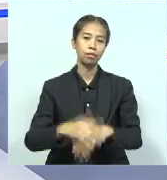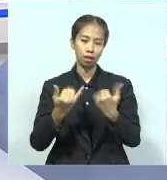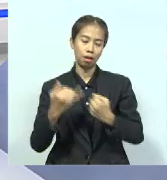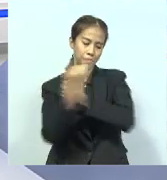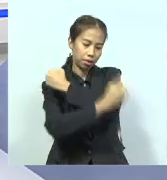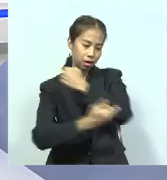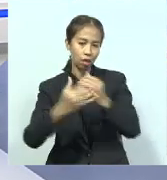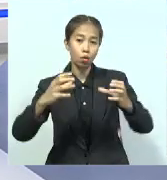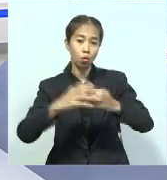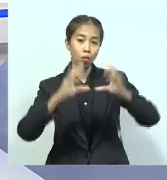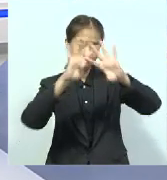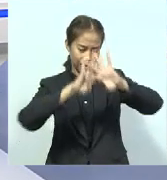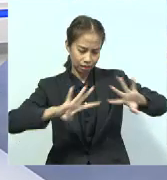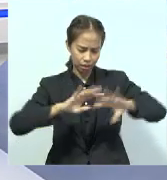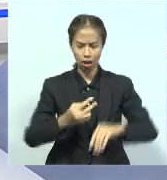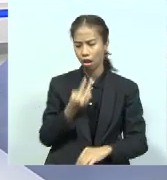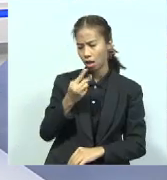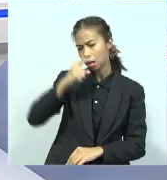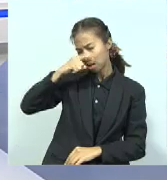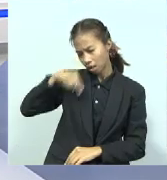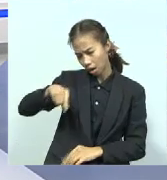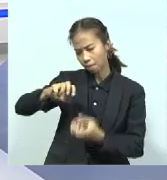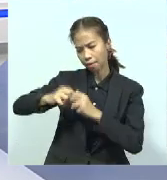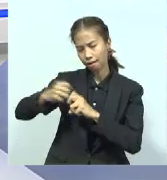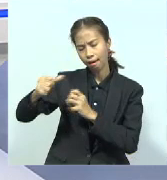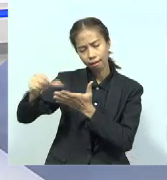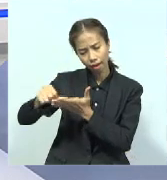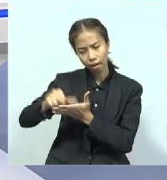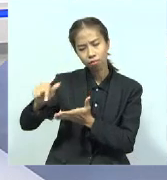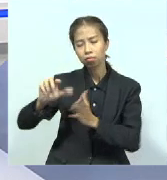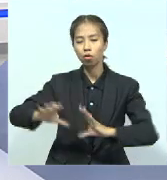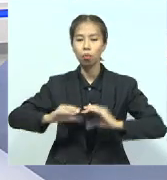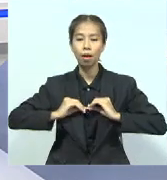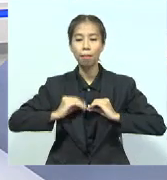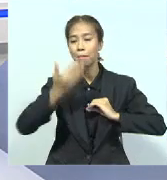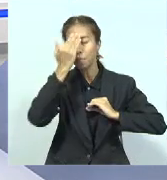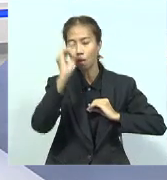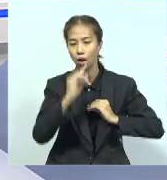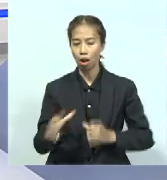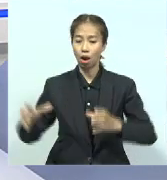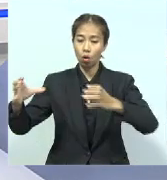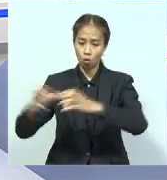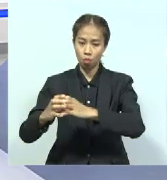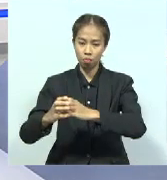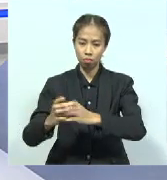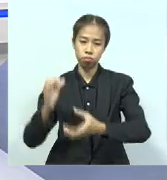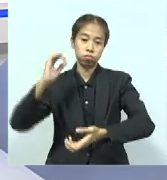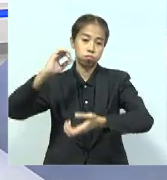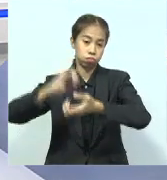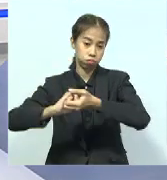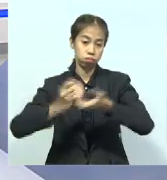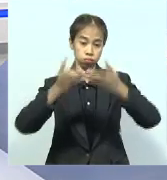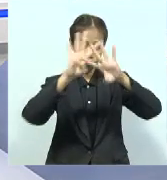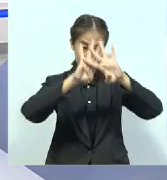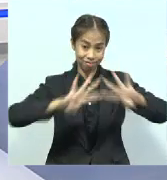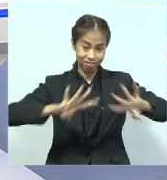เองเขาก็ยอมรับวิธีการแก้ไขปัญหาของไทยมีการทำงานมีการตั้งคณะทำงานร่วมอาเซียนเพื่อป้องกันและปราบปรามการทำประม